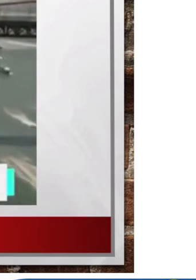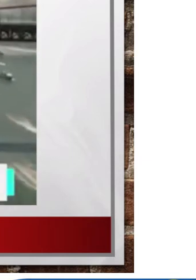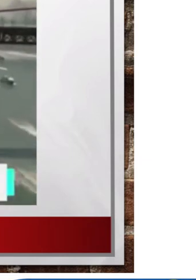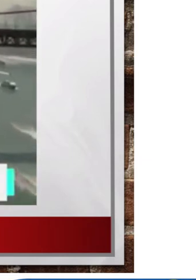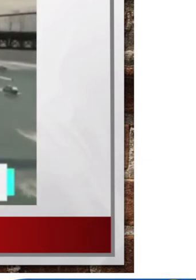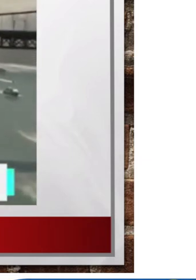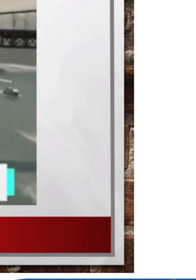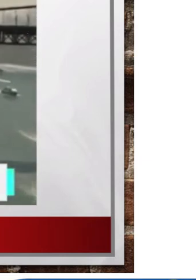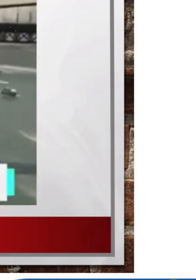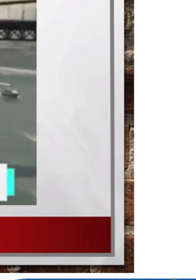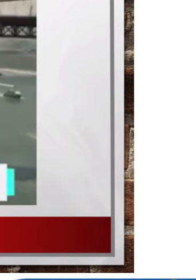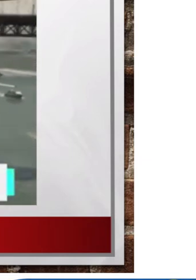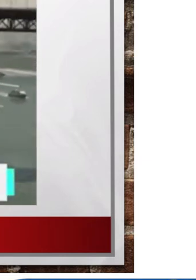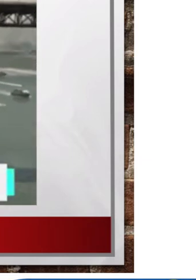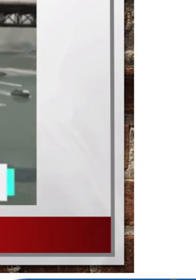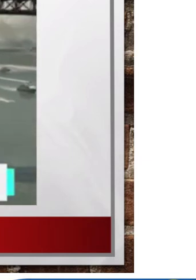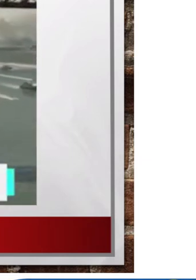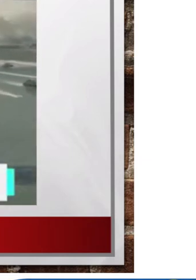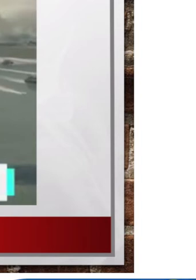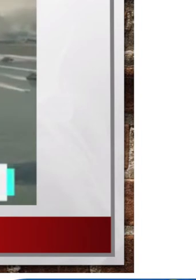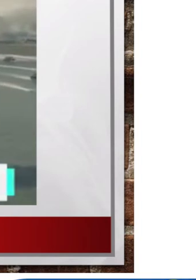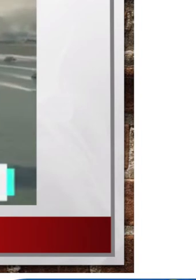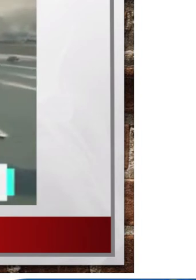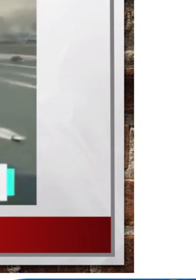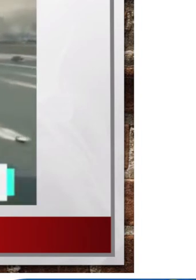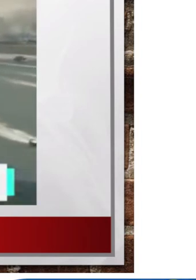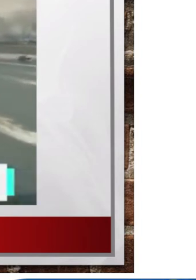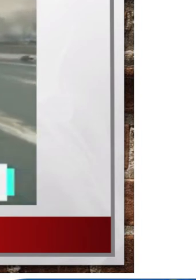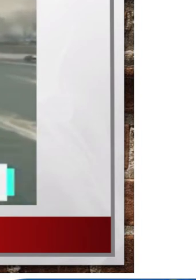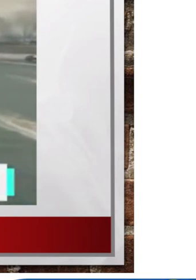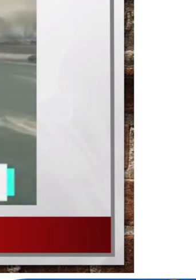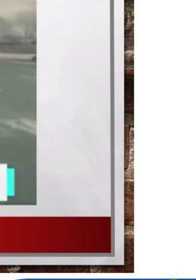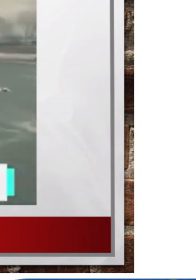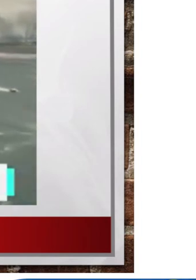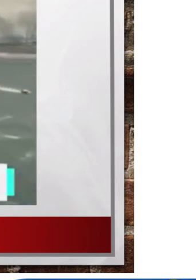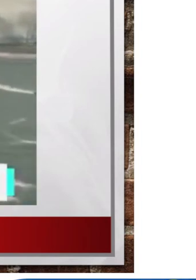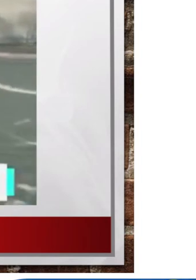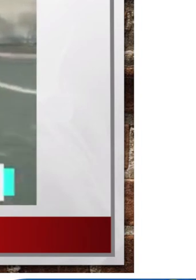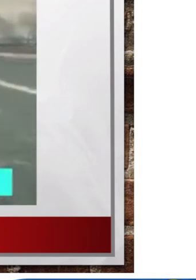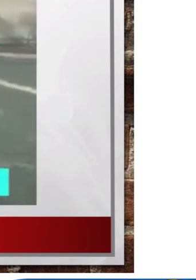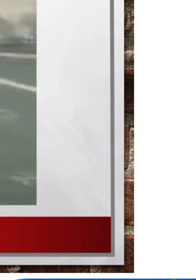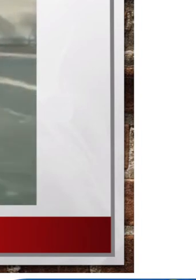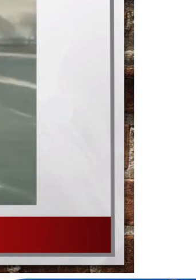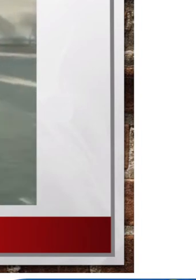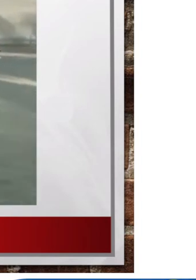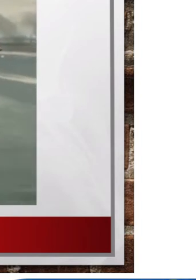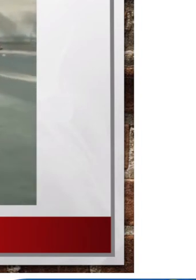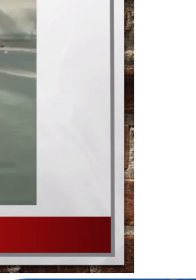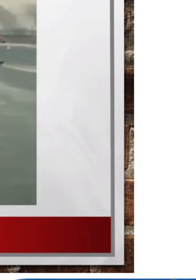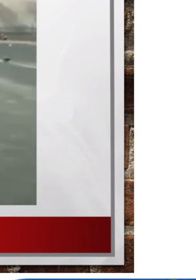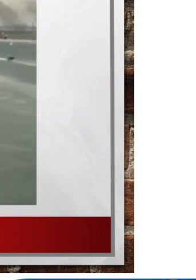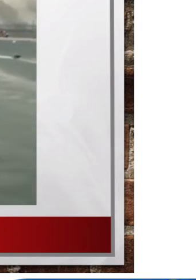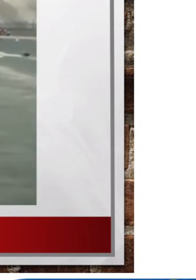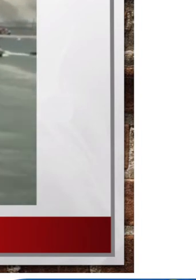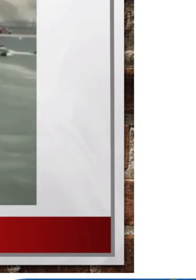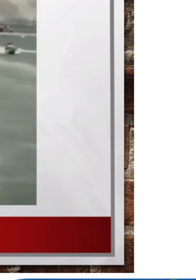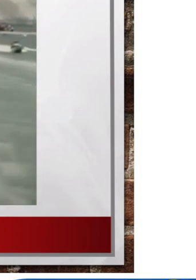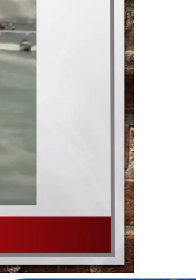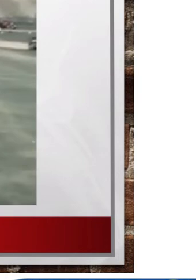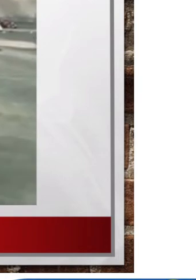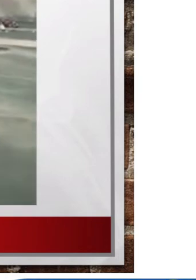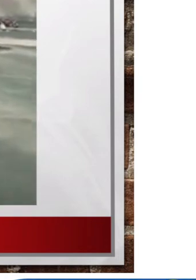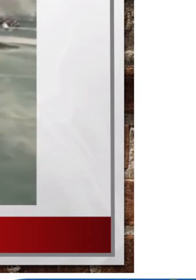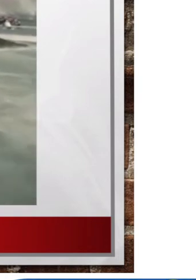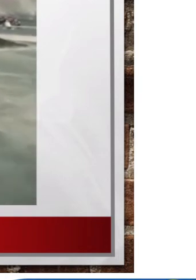mas magandang pumunta sila doon. Mas safe sila doon compared sa nandun sila sa coastal area. Kasi nga, lahat ng dadaanan ng